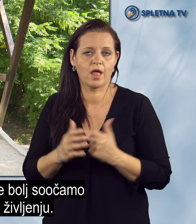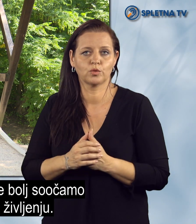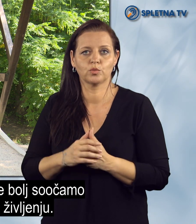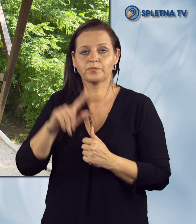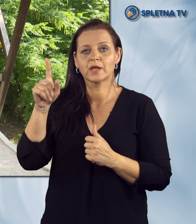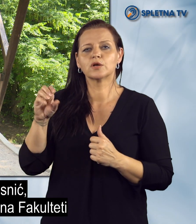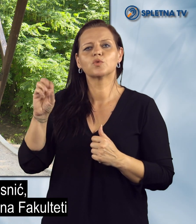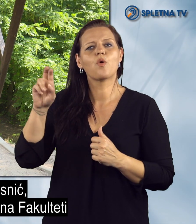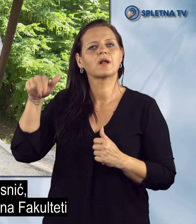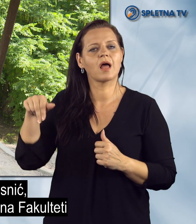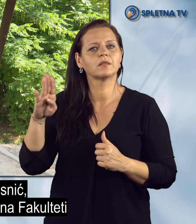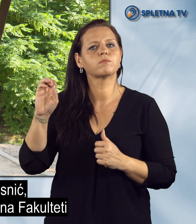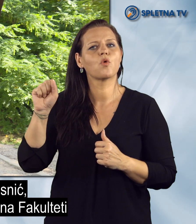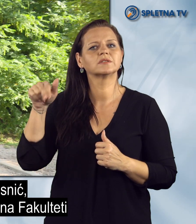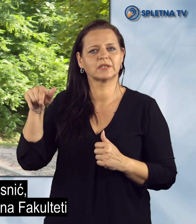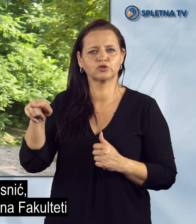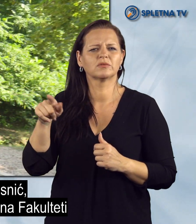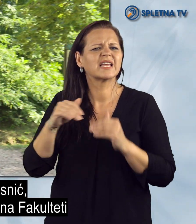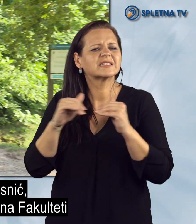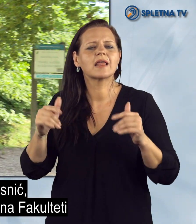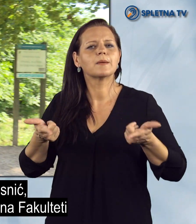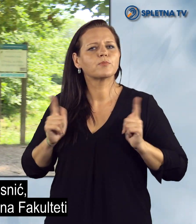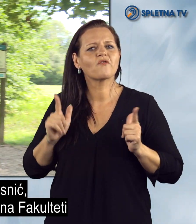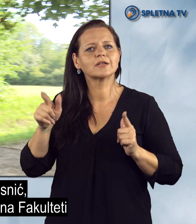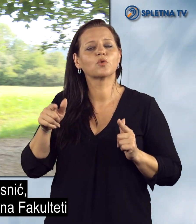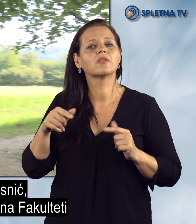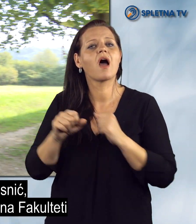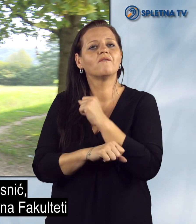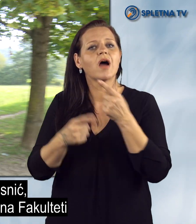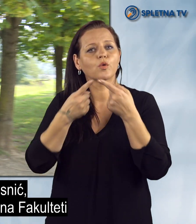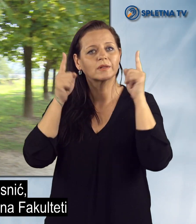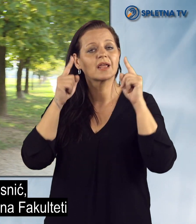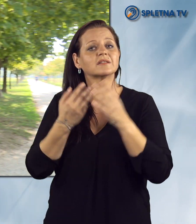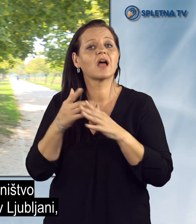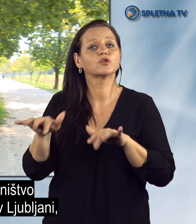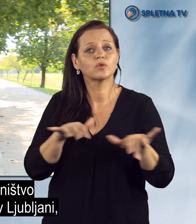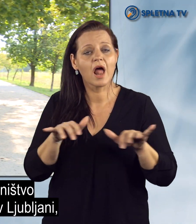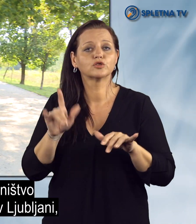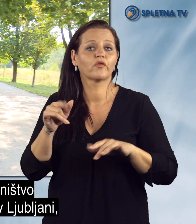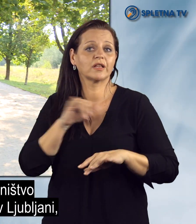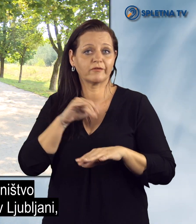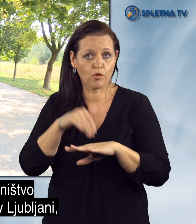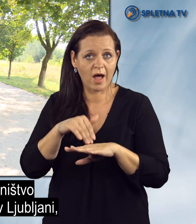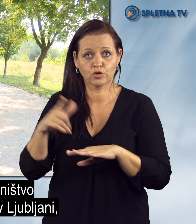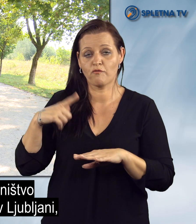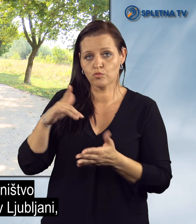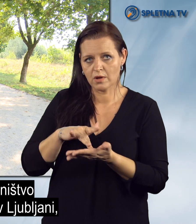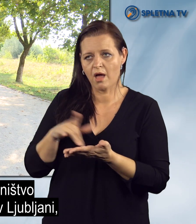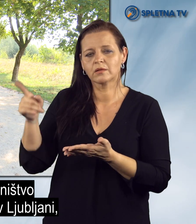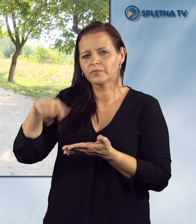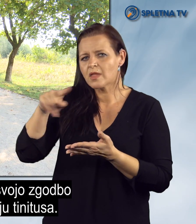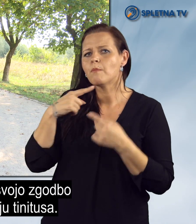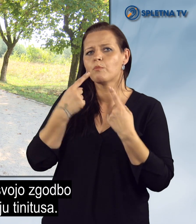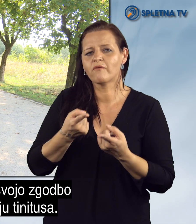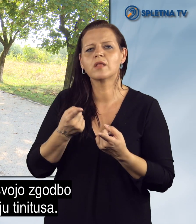življenju. Zoran Bosnič, izredni profesor na Fakulteti za računalništvo in informatiko v Ljubljani, nam je